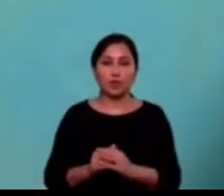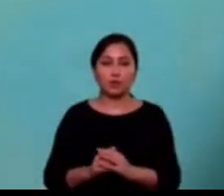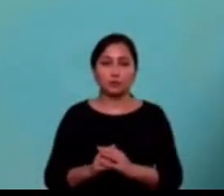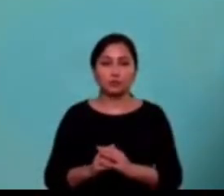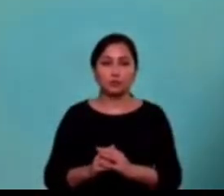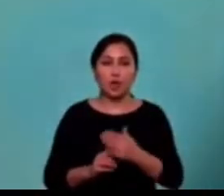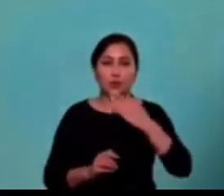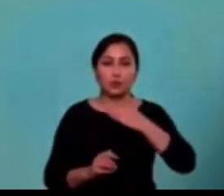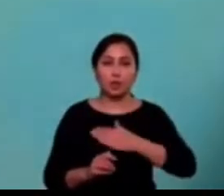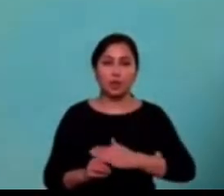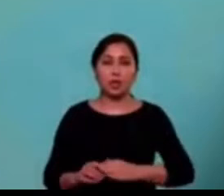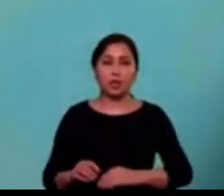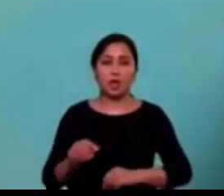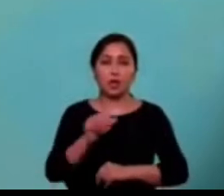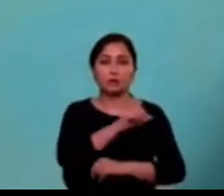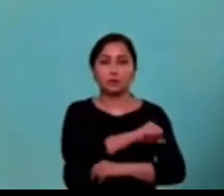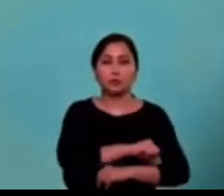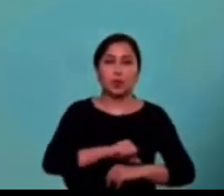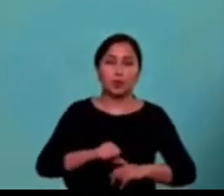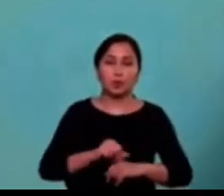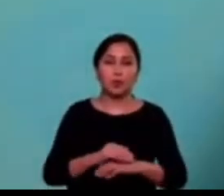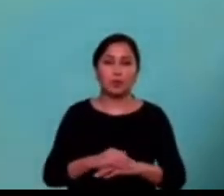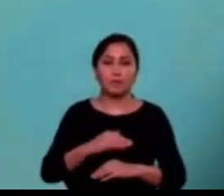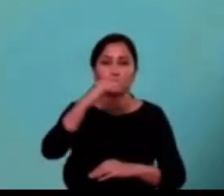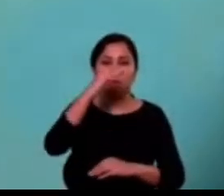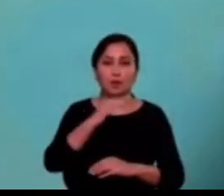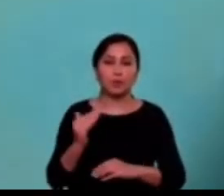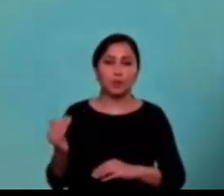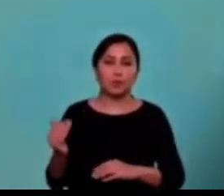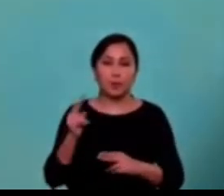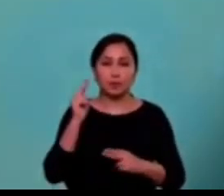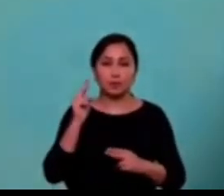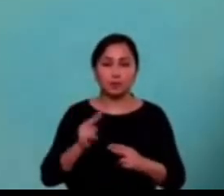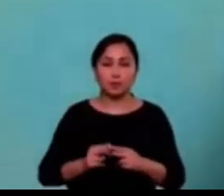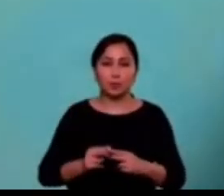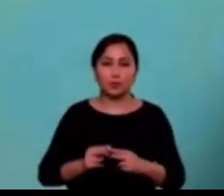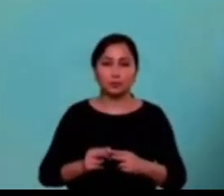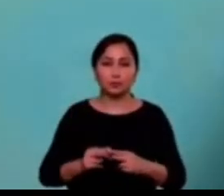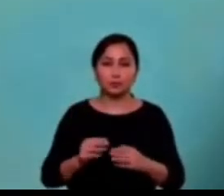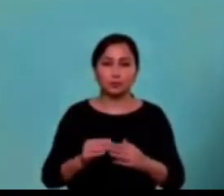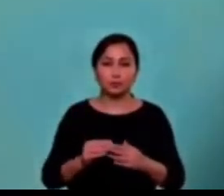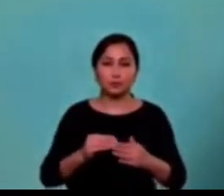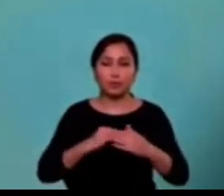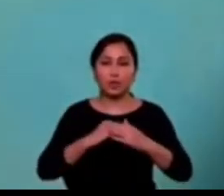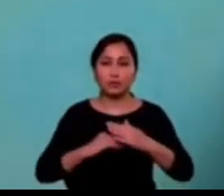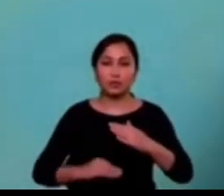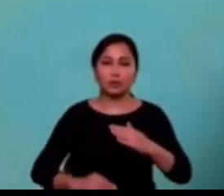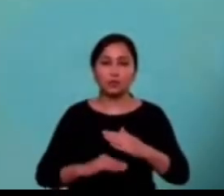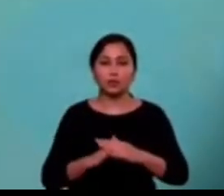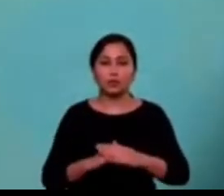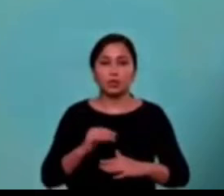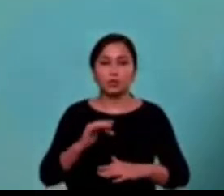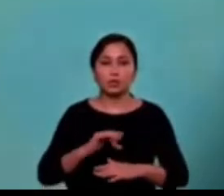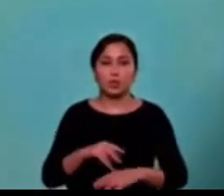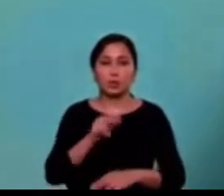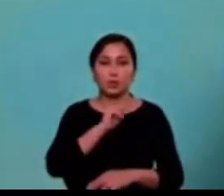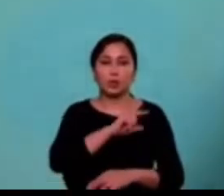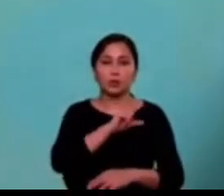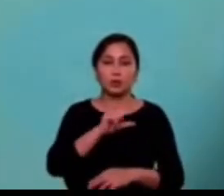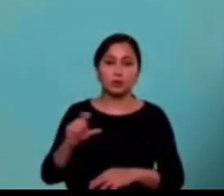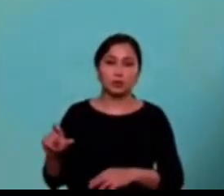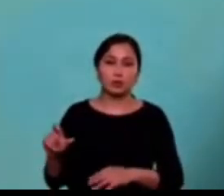ведем плавную линию вверх вправо и заканчиваем чуть ниже середины рабочей